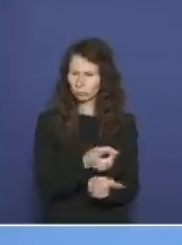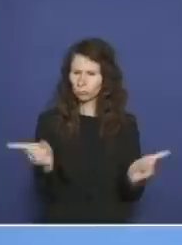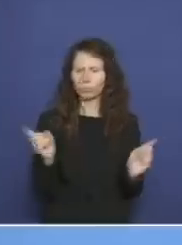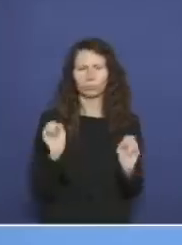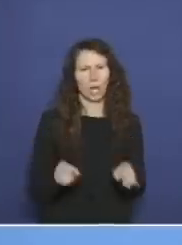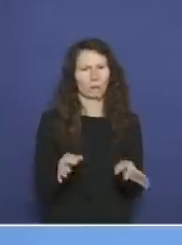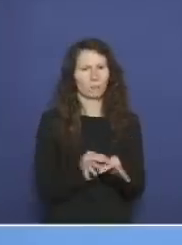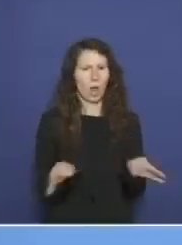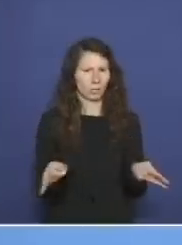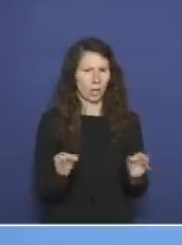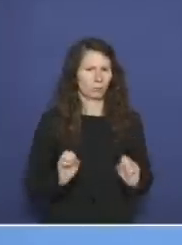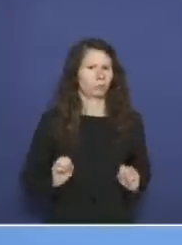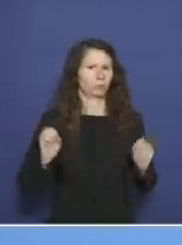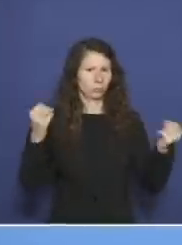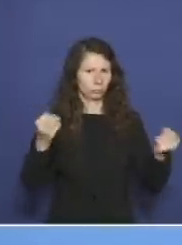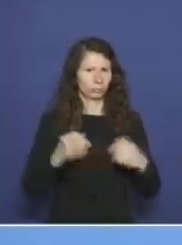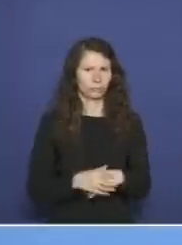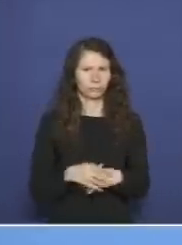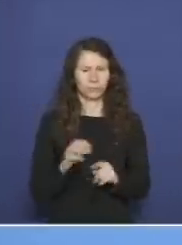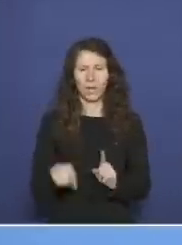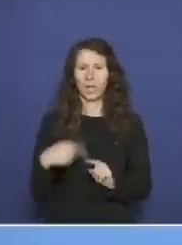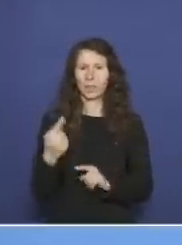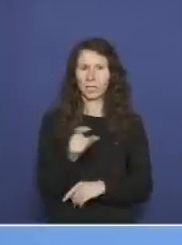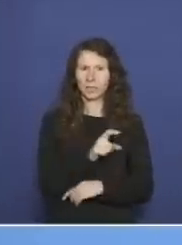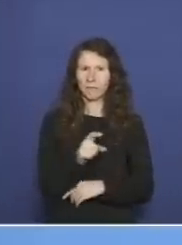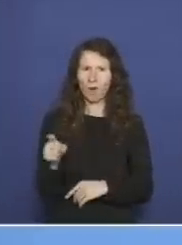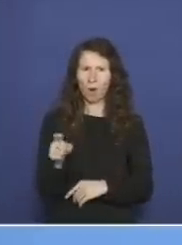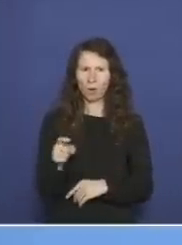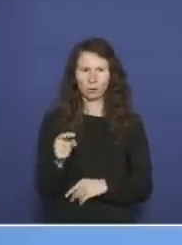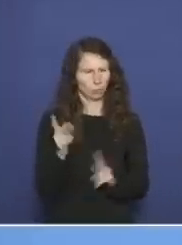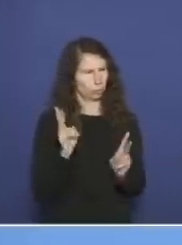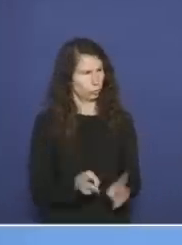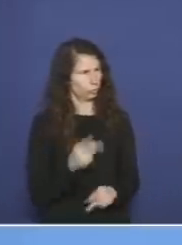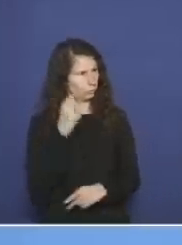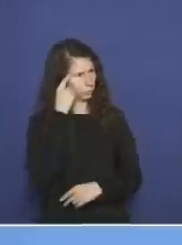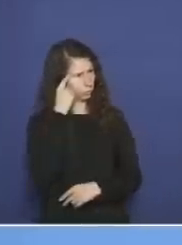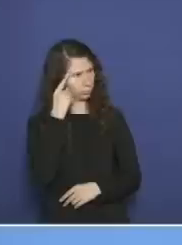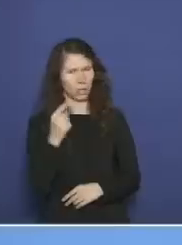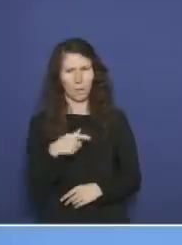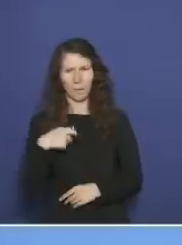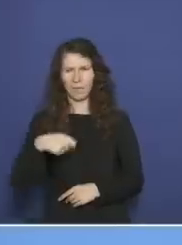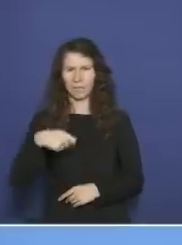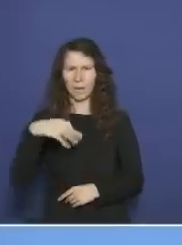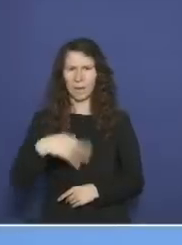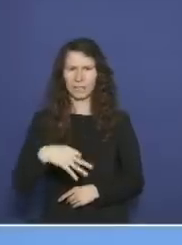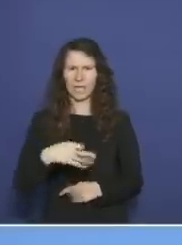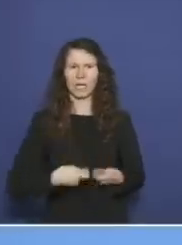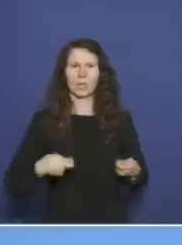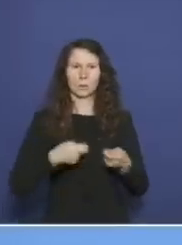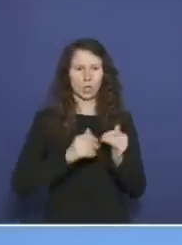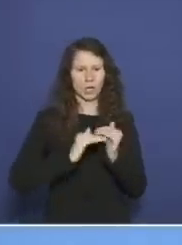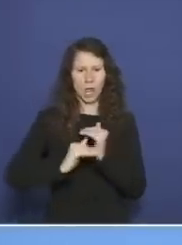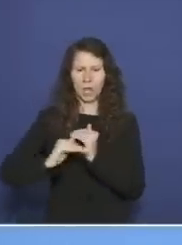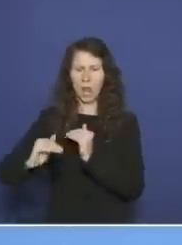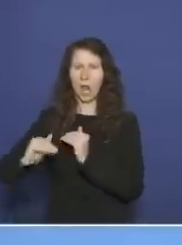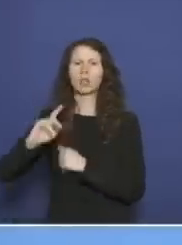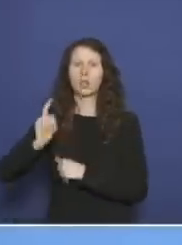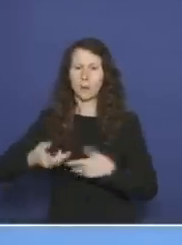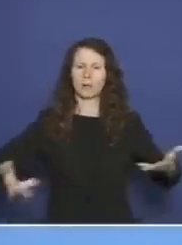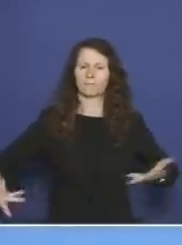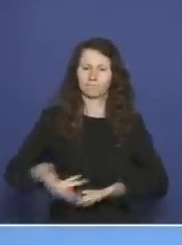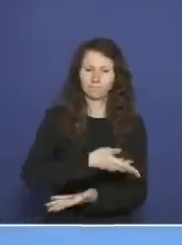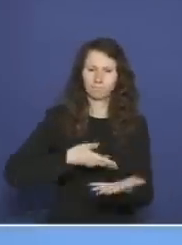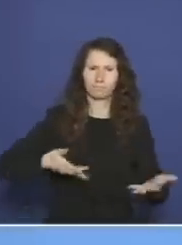ja nächste Woche, wenn ich es gerade richtig im Kopf habe, mit dem Ministerpräsidenten, mit den Bundesländern nochmal darüber reden, wo wir auch stehen, wie es